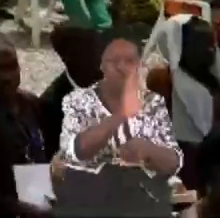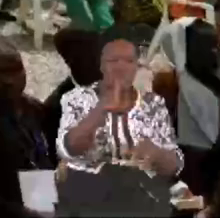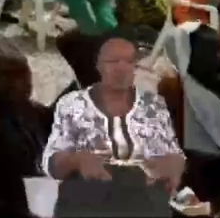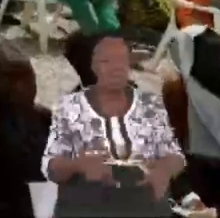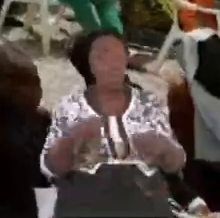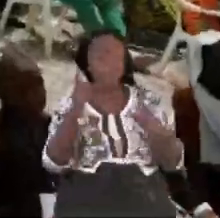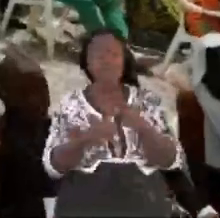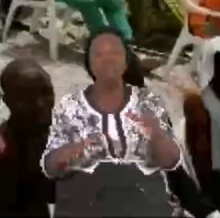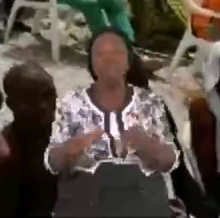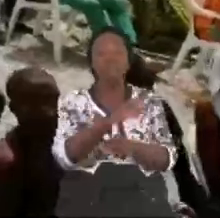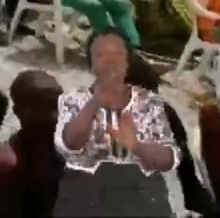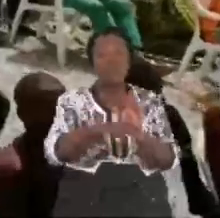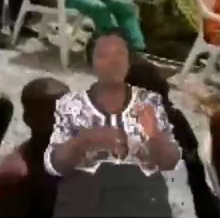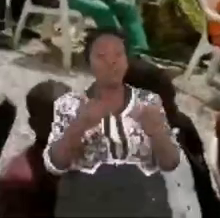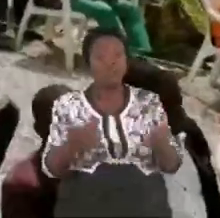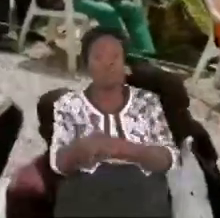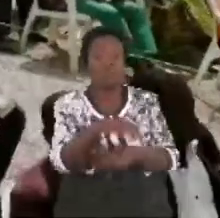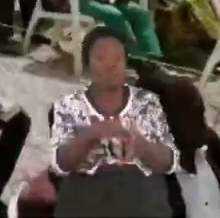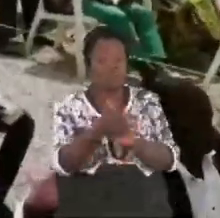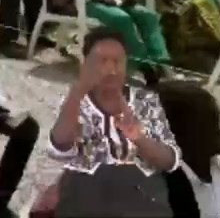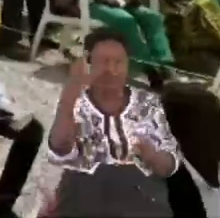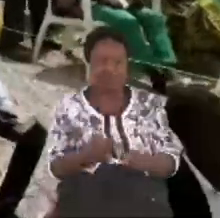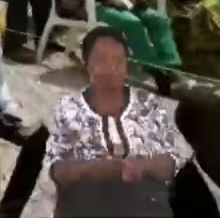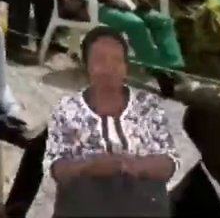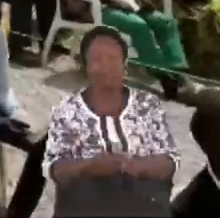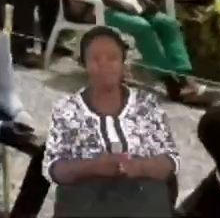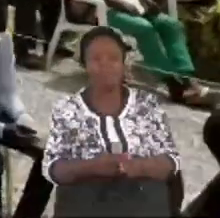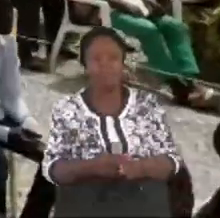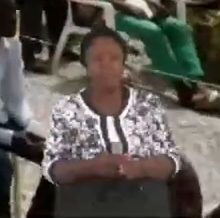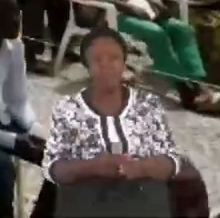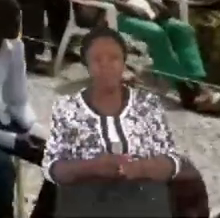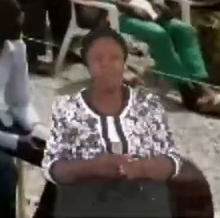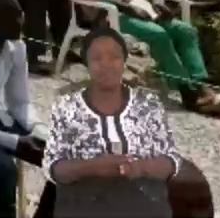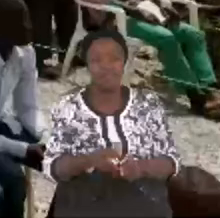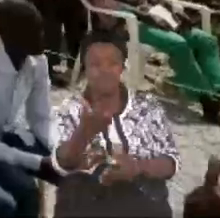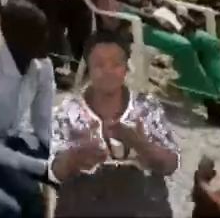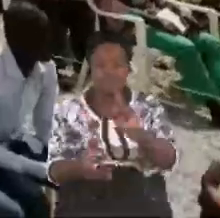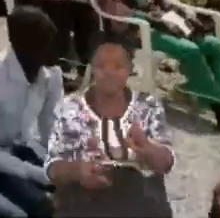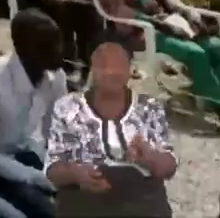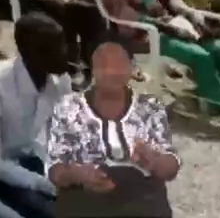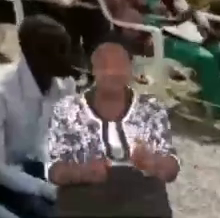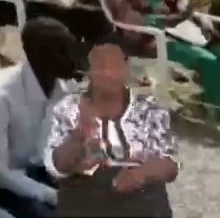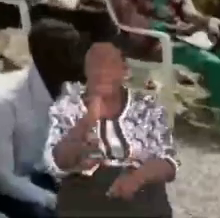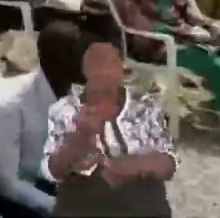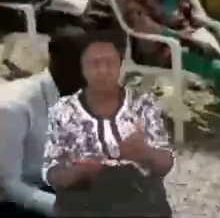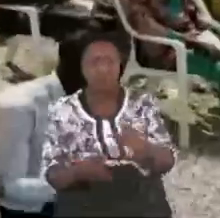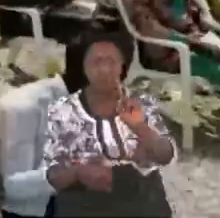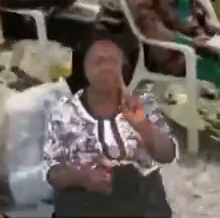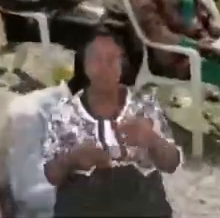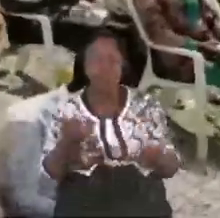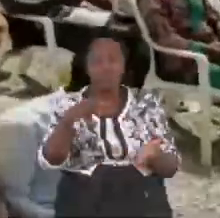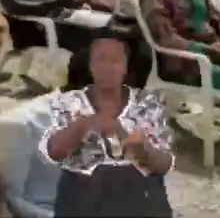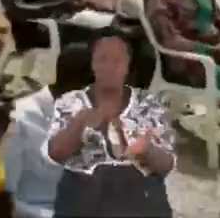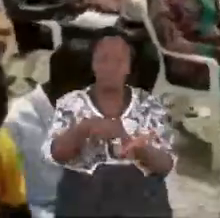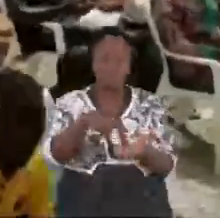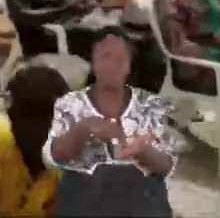Et la vie abondante du Seigneur remplira ta vie au nom de Jésus. Est-ce que tu es là? Où es-tu? Pourquoi ne pas te